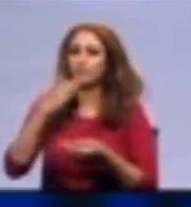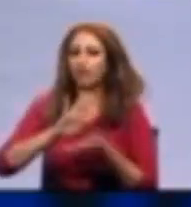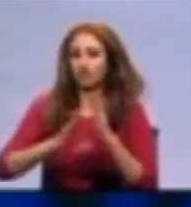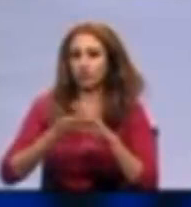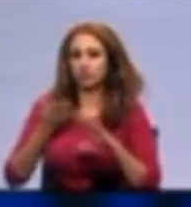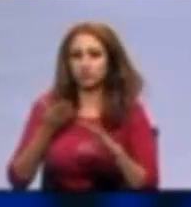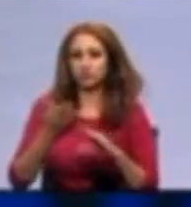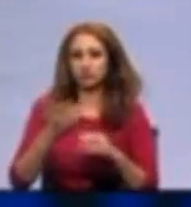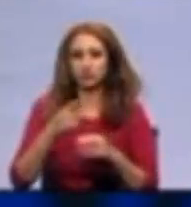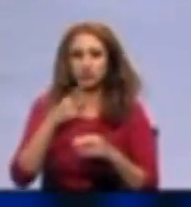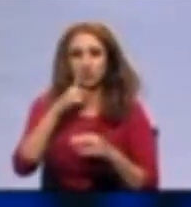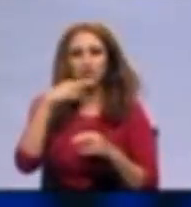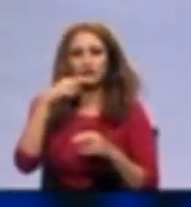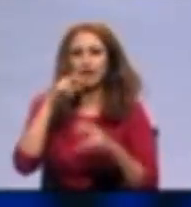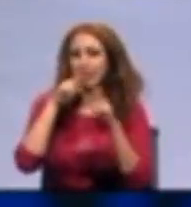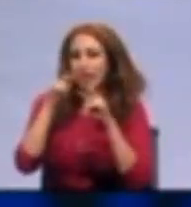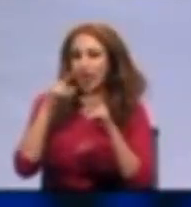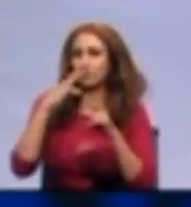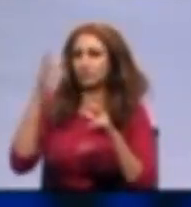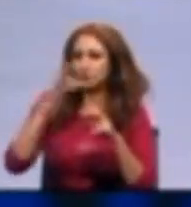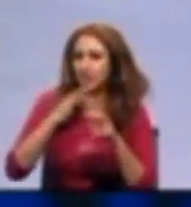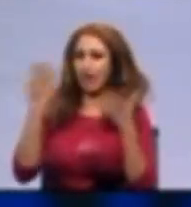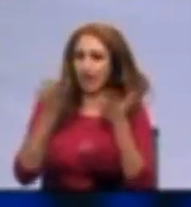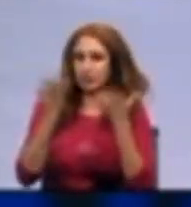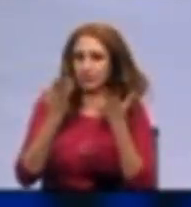سمح الله بشي جملة أو كلمة أو هيك